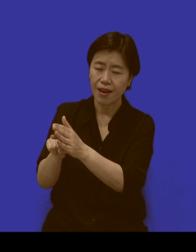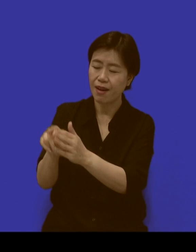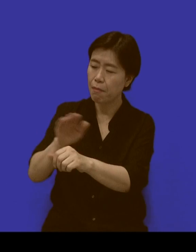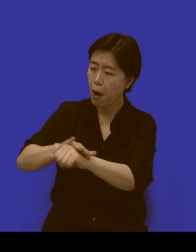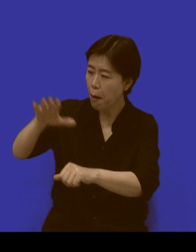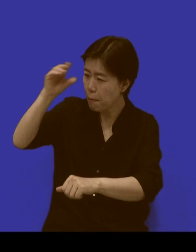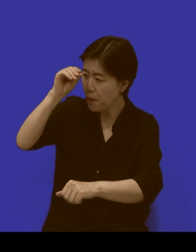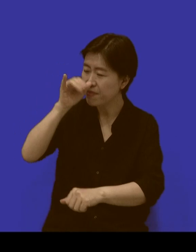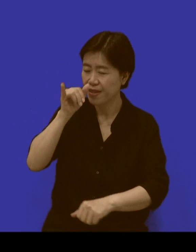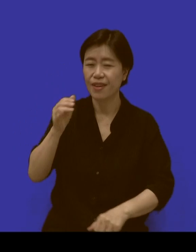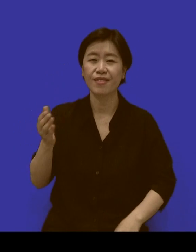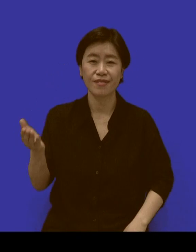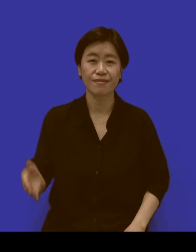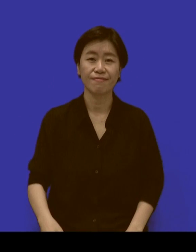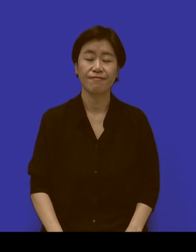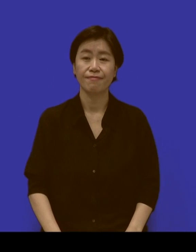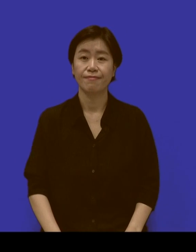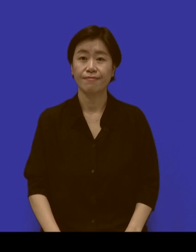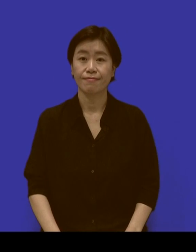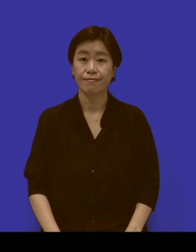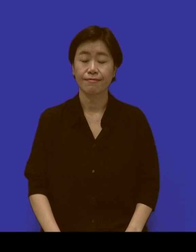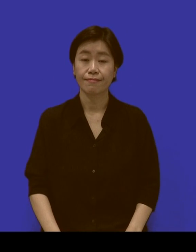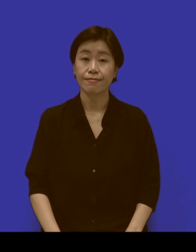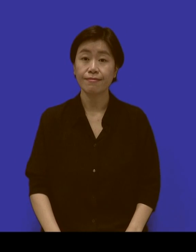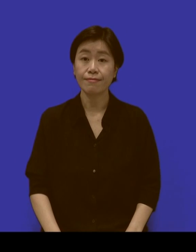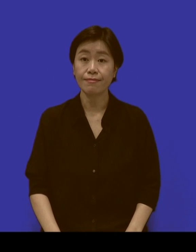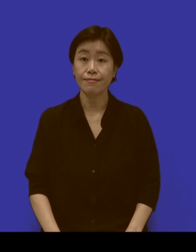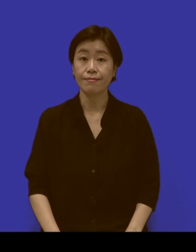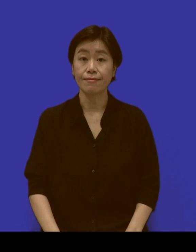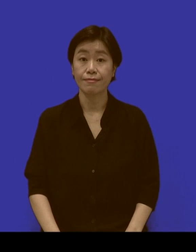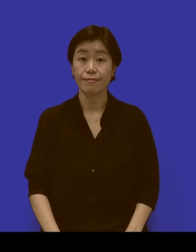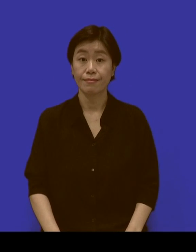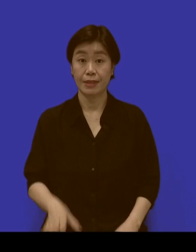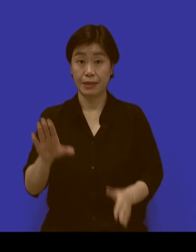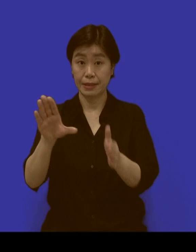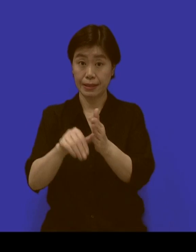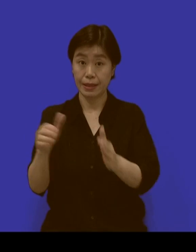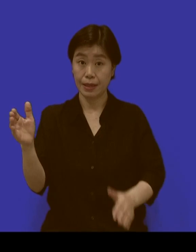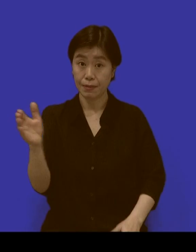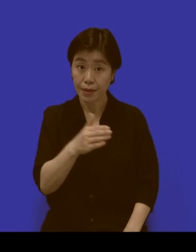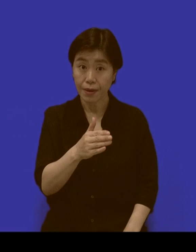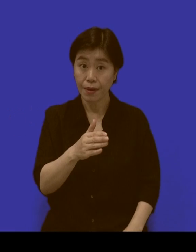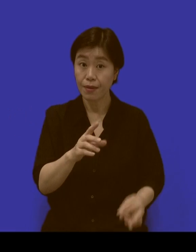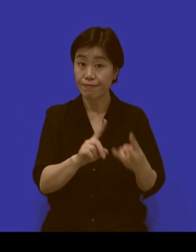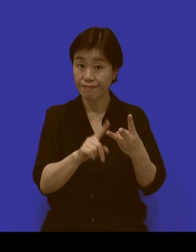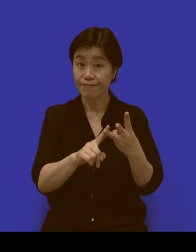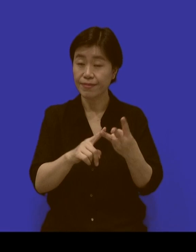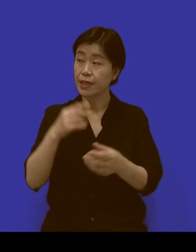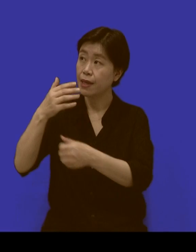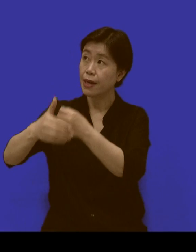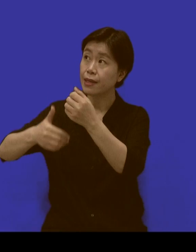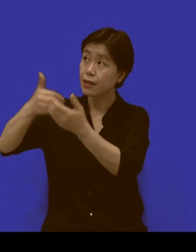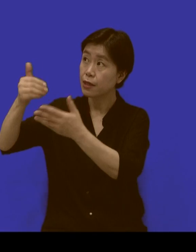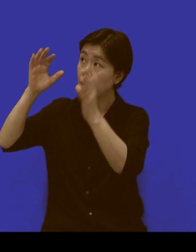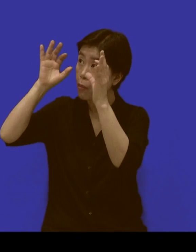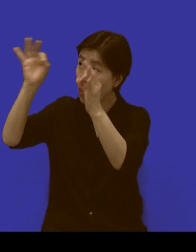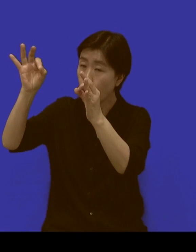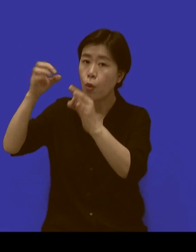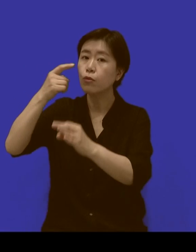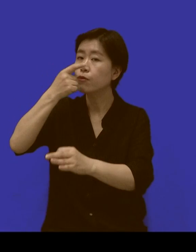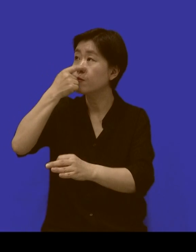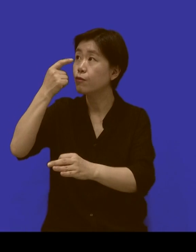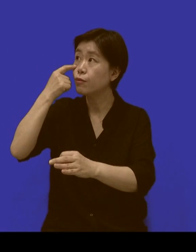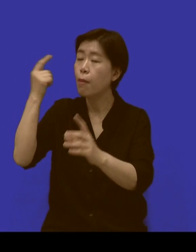그 이후로는 스폰서와 같은 하나님의 존재가 전혀 다른. 그게 바뀌어졌죠. 그게 예. 세 번째인데 예. 제가 이제 유학을 선택하게